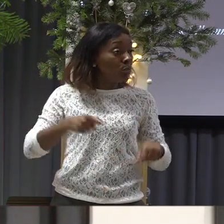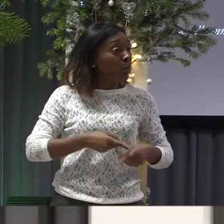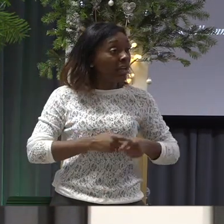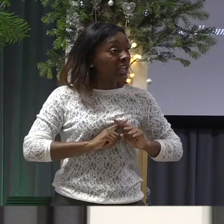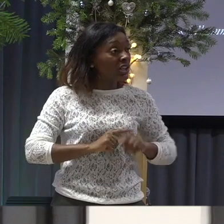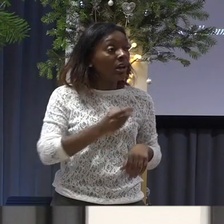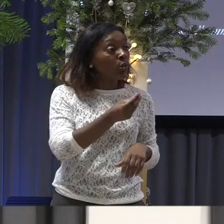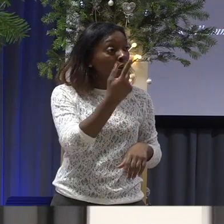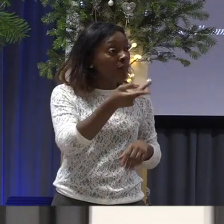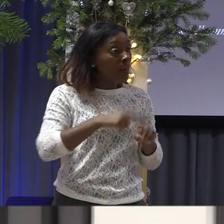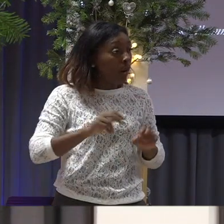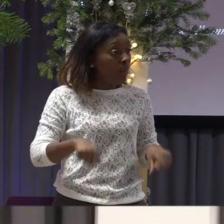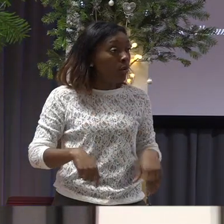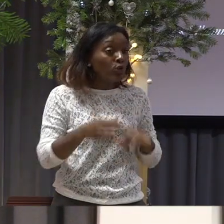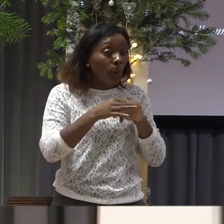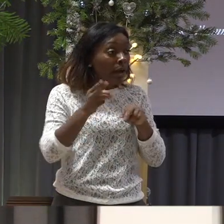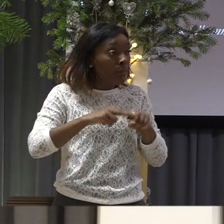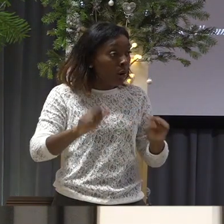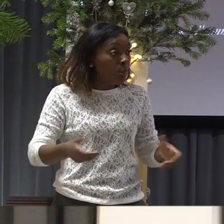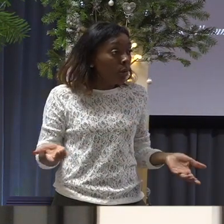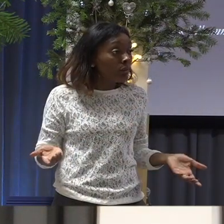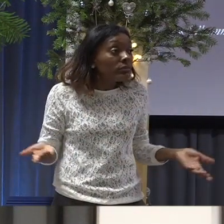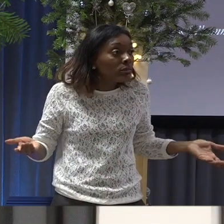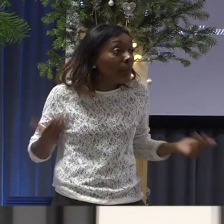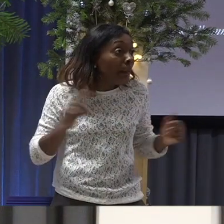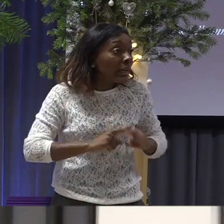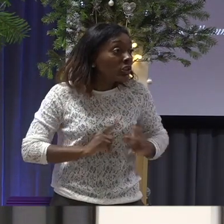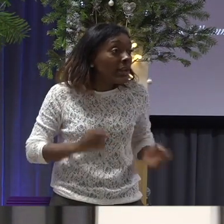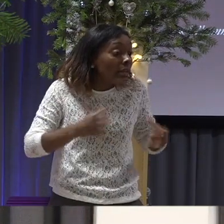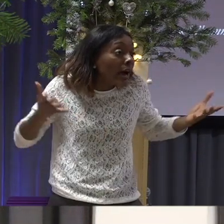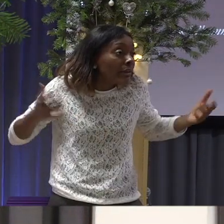perdre sa fille, perdre son mari, perdre sa femme. C'est ça la vie.